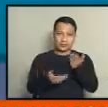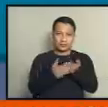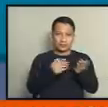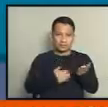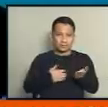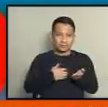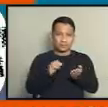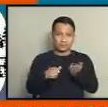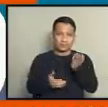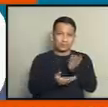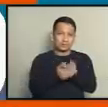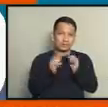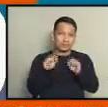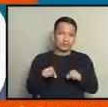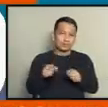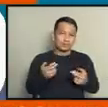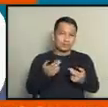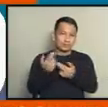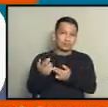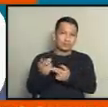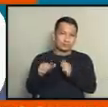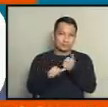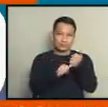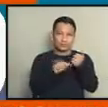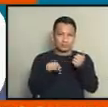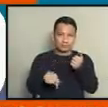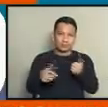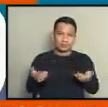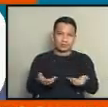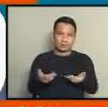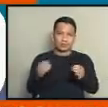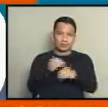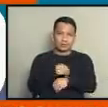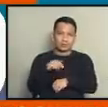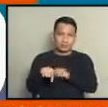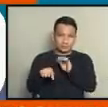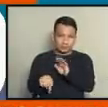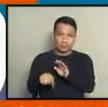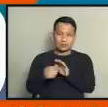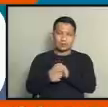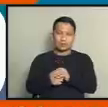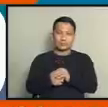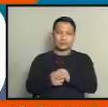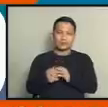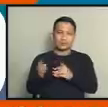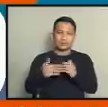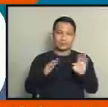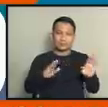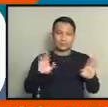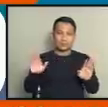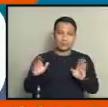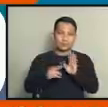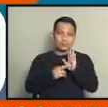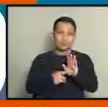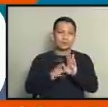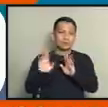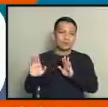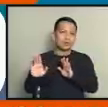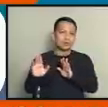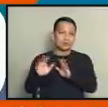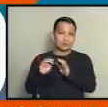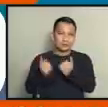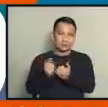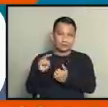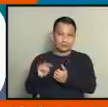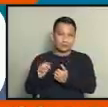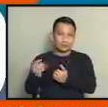sila, kailangan po nilang mag-file na request for assistance dito sa aming opisina. At kung nandyan po yung representative po ng